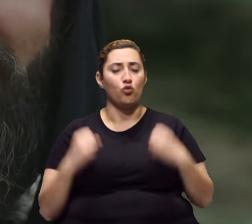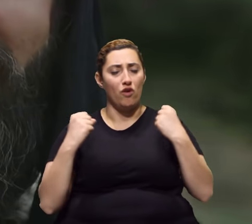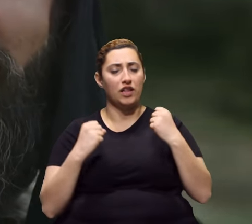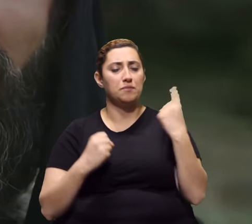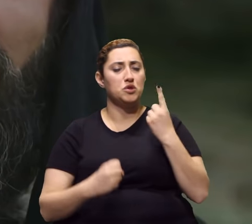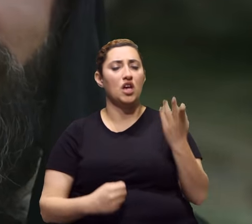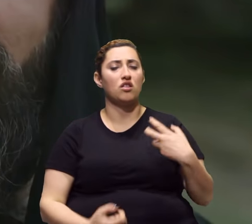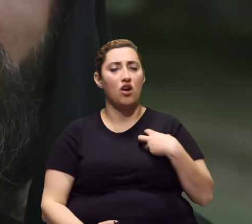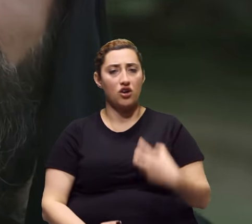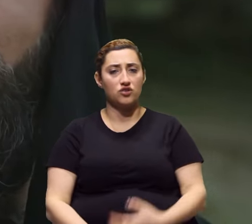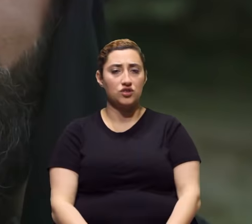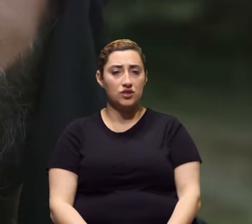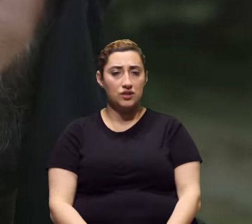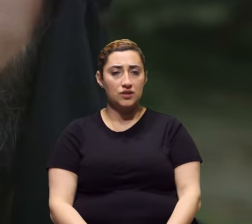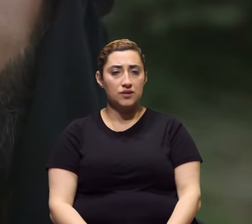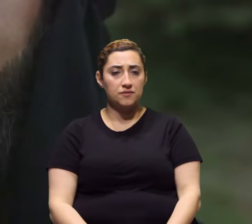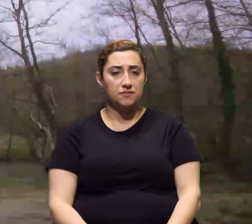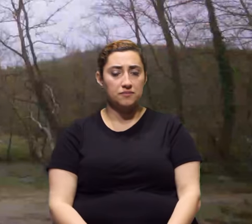Kuvvetli nesnedir aşk.